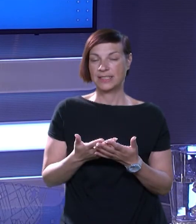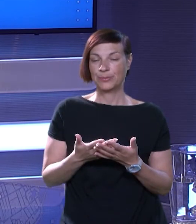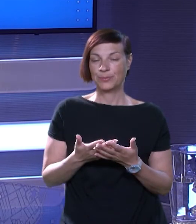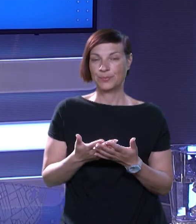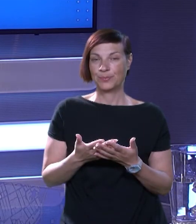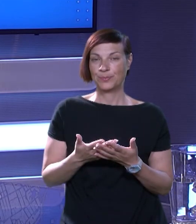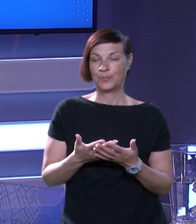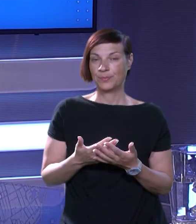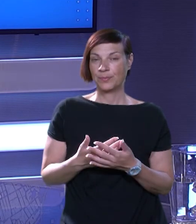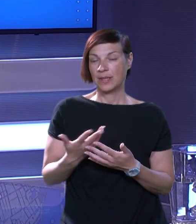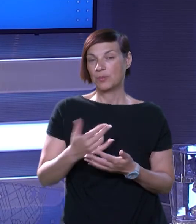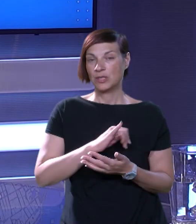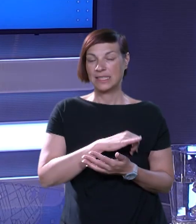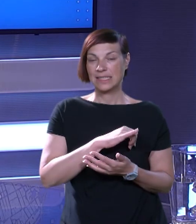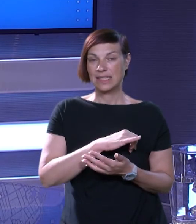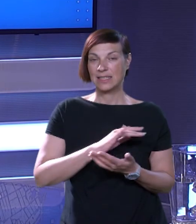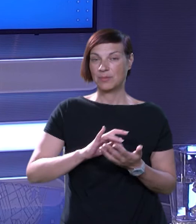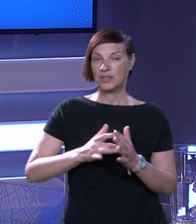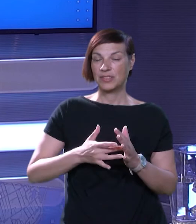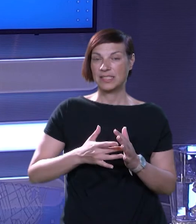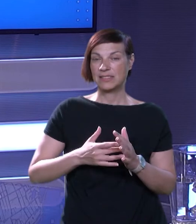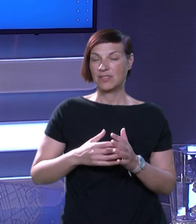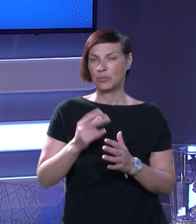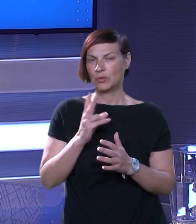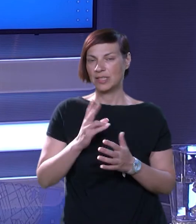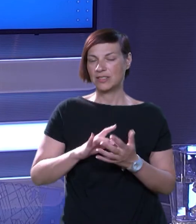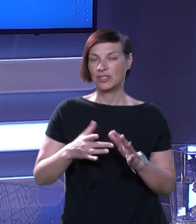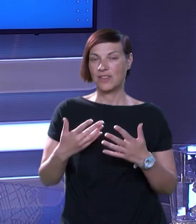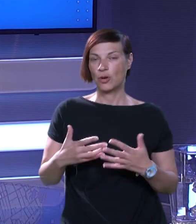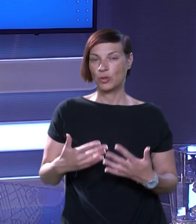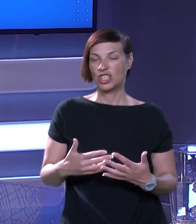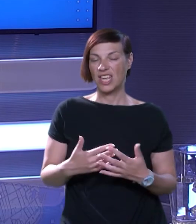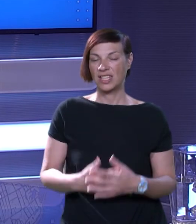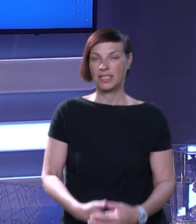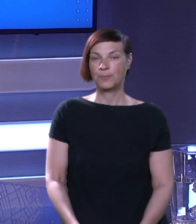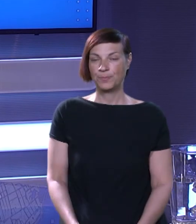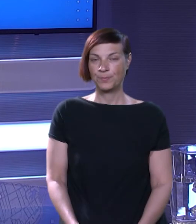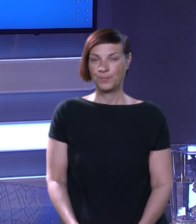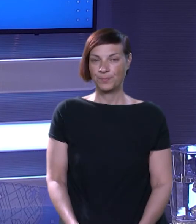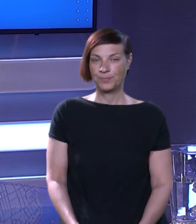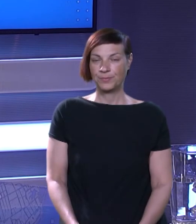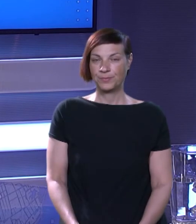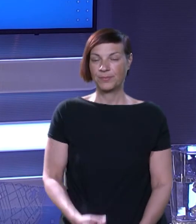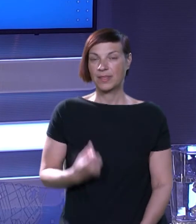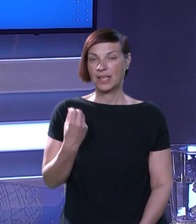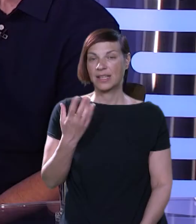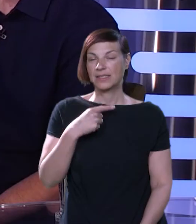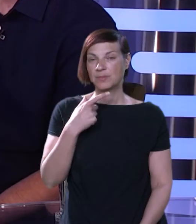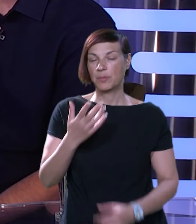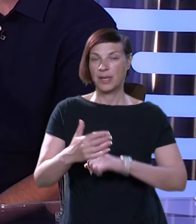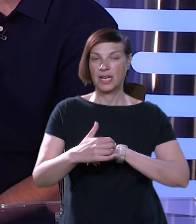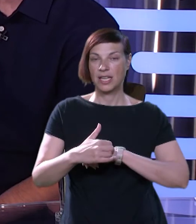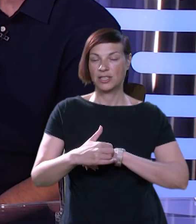razgovori budu zanimljivi i sve budu blesavi jer su sve opušteniji, tako da veseli me to. Kad si